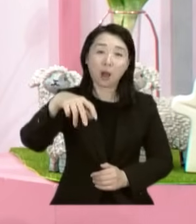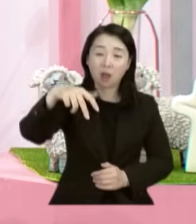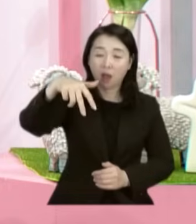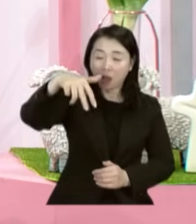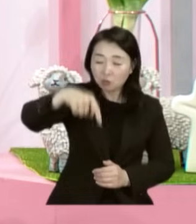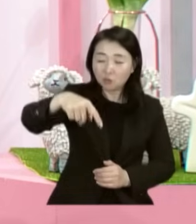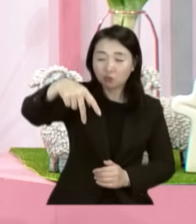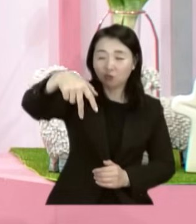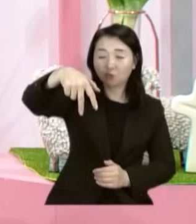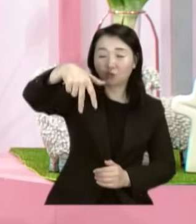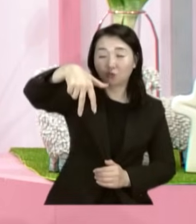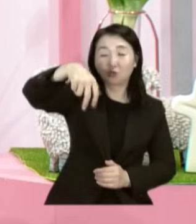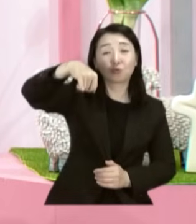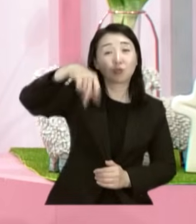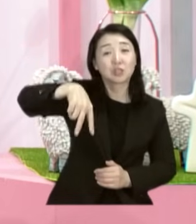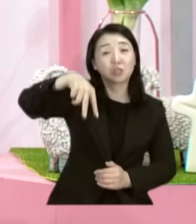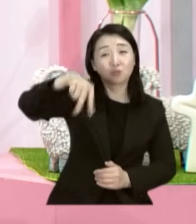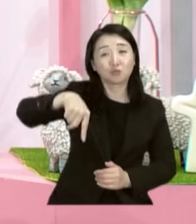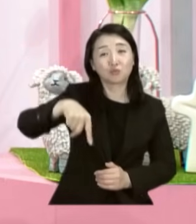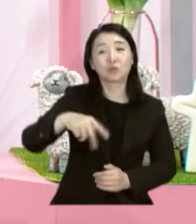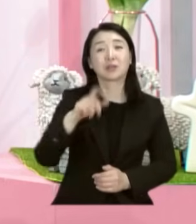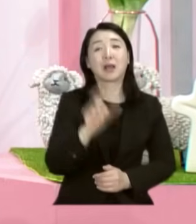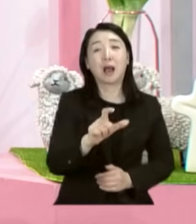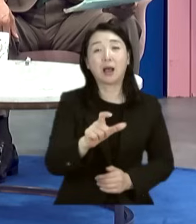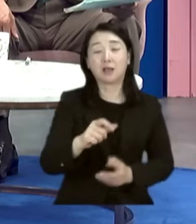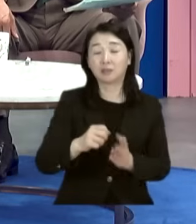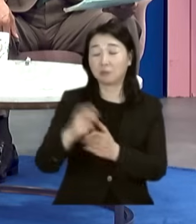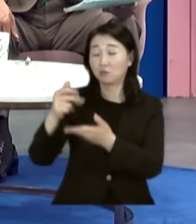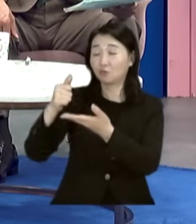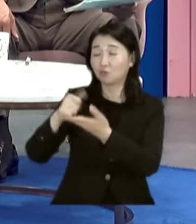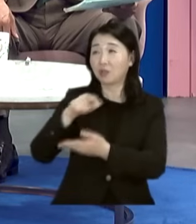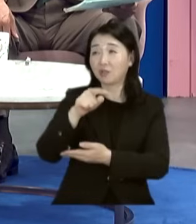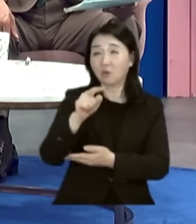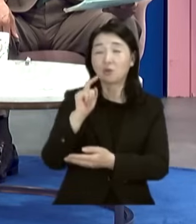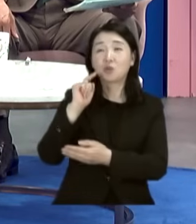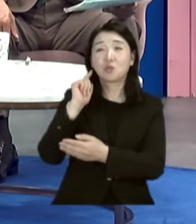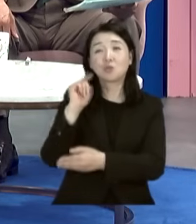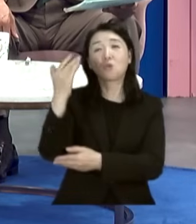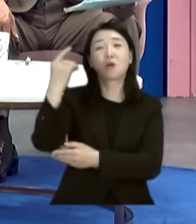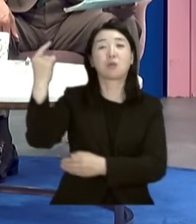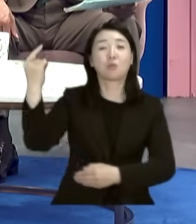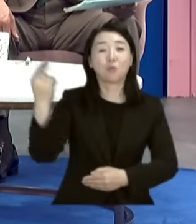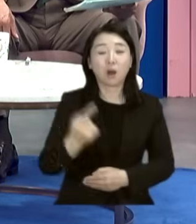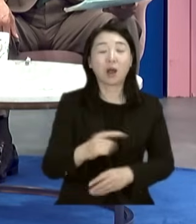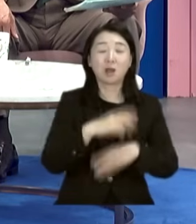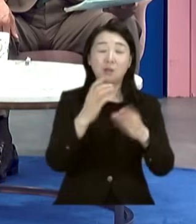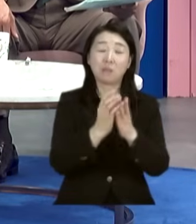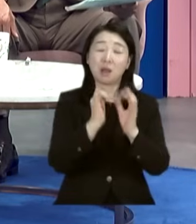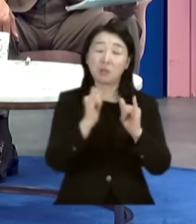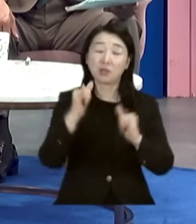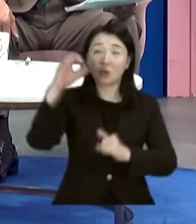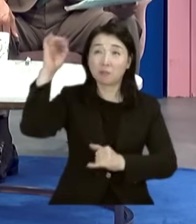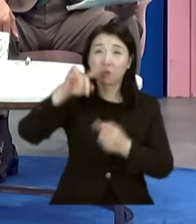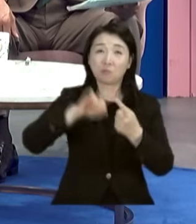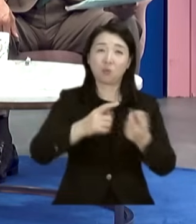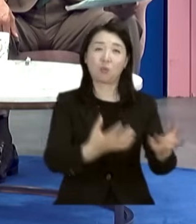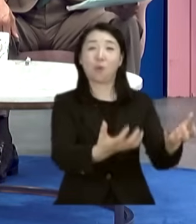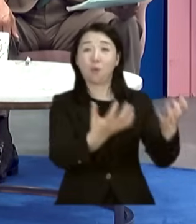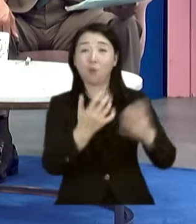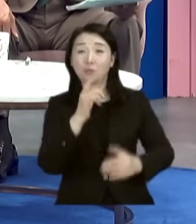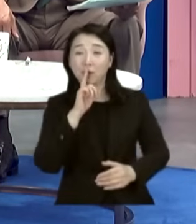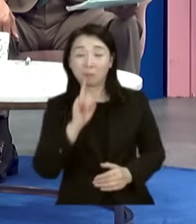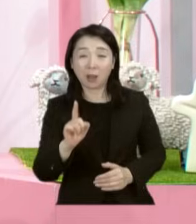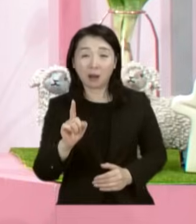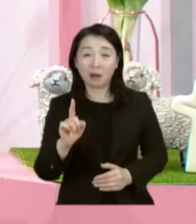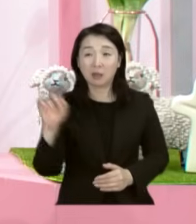국가들인데 또 주가 너의 영광으로 임하시리라 만백성이 너의 빛을 보고 사방에서 나오네라는 그 찬양의